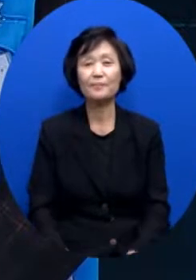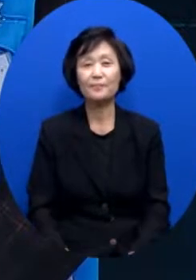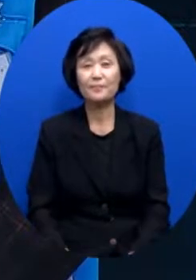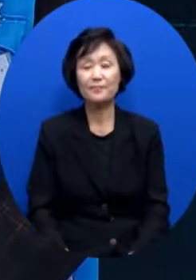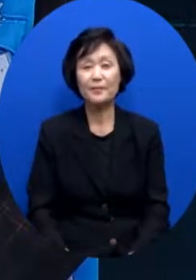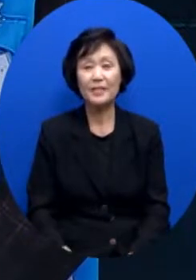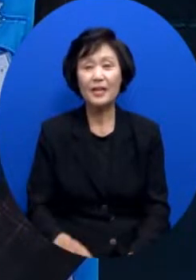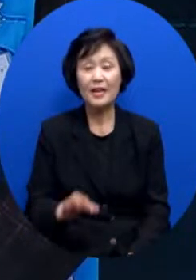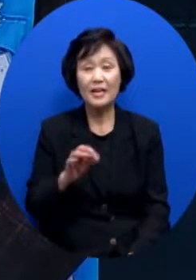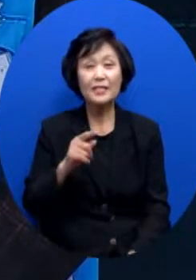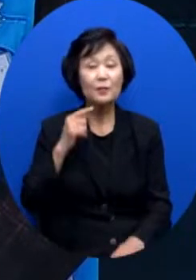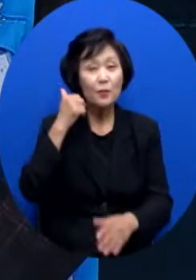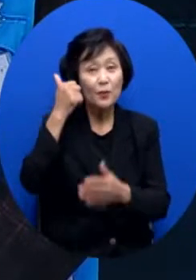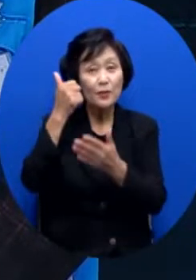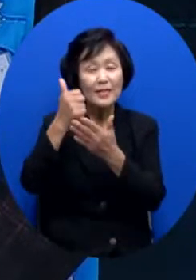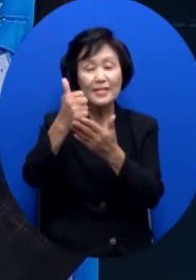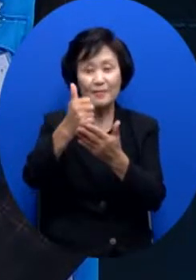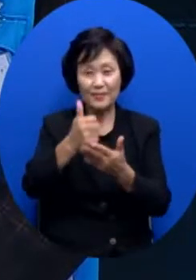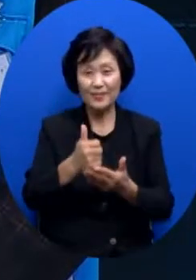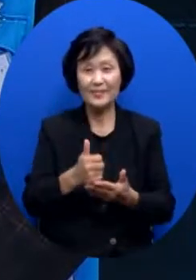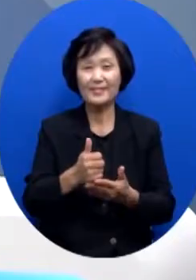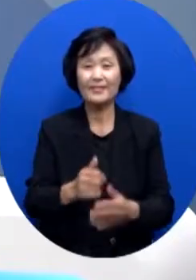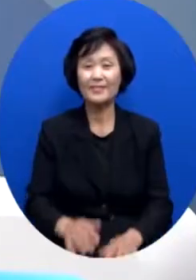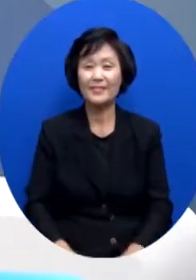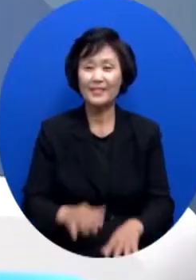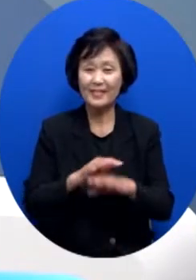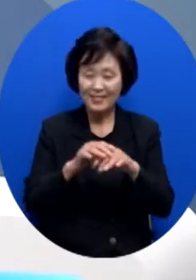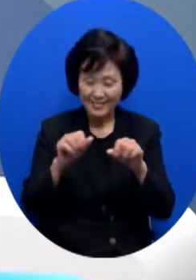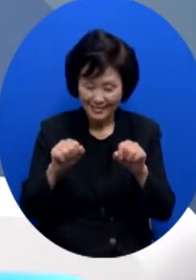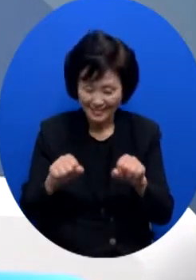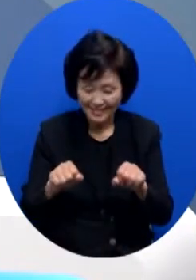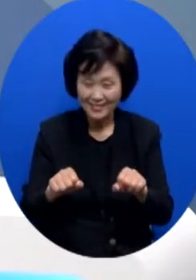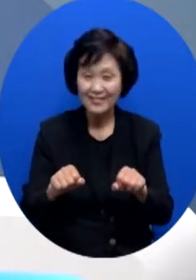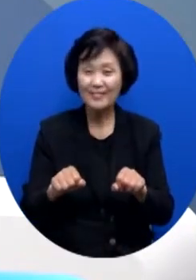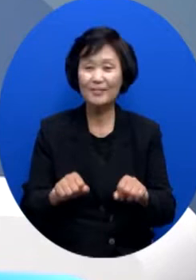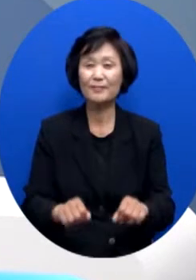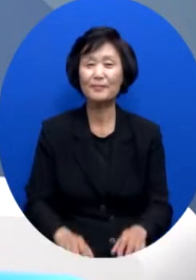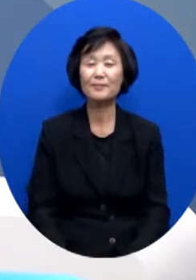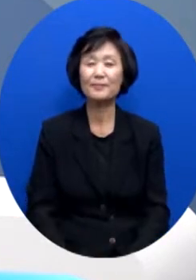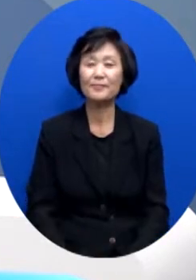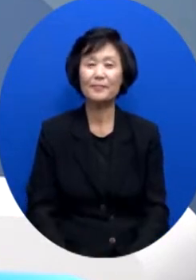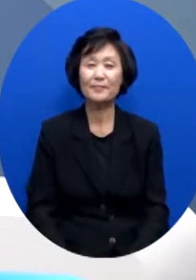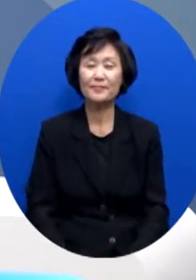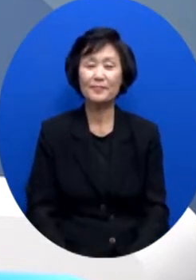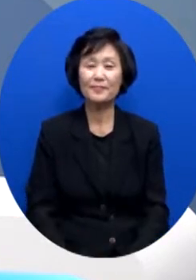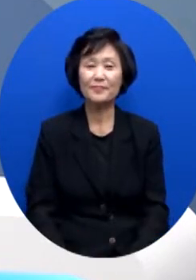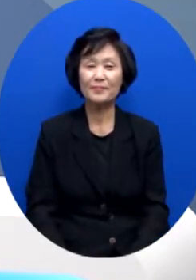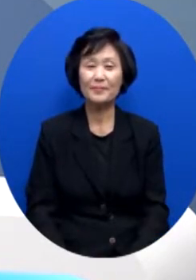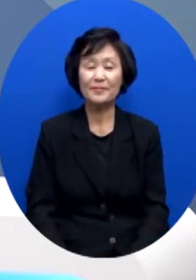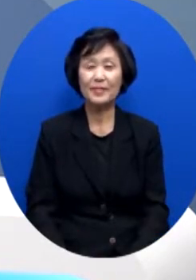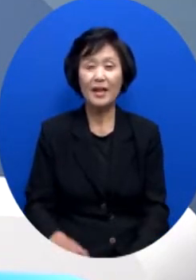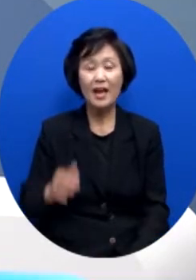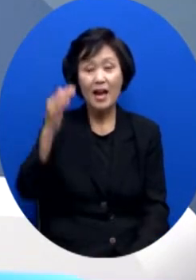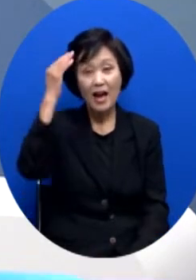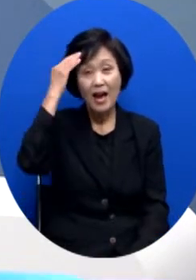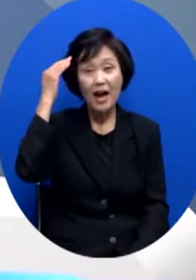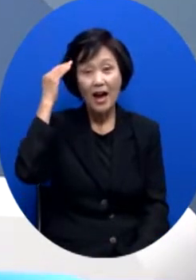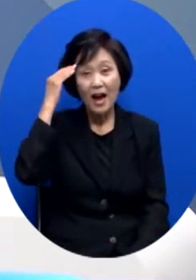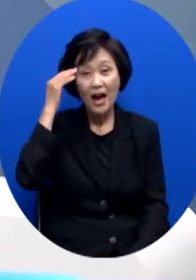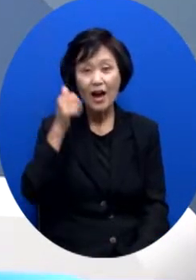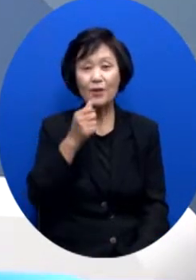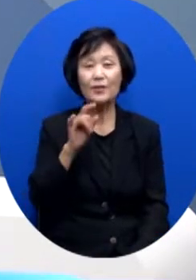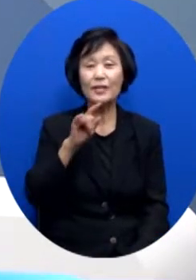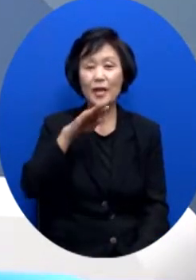연재국 목사님 모시고 이야기 나눠보겠습니다. 안녕하세요, 목사님. 안녕하십니까? 네, 목사님 먼저 한국 헤비타트 충북